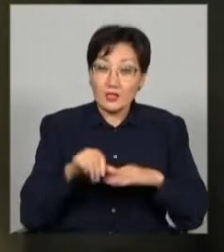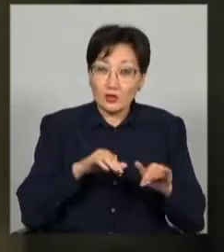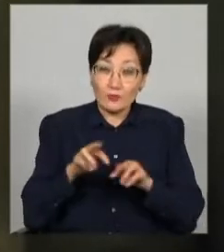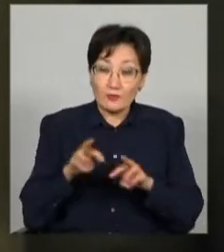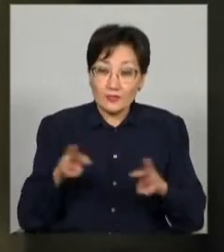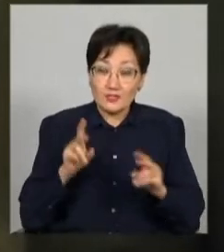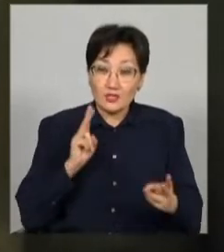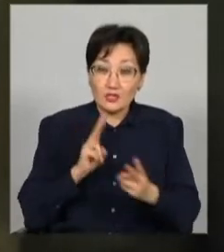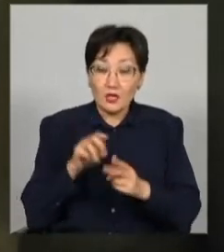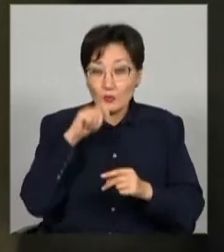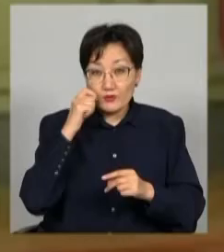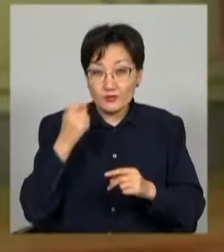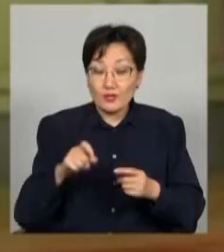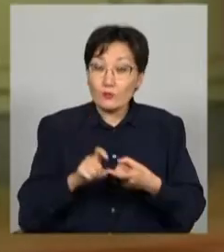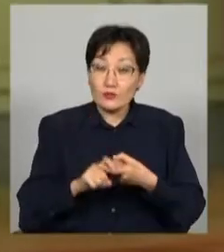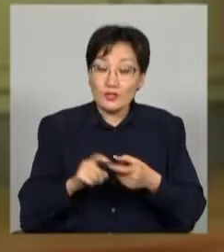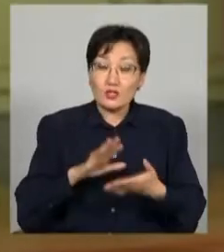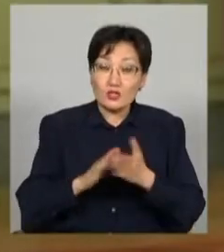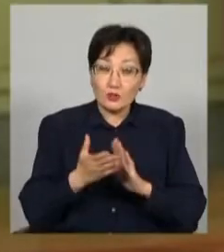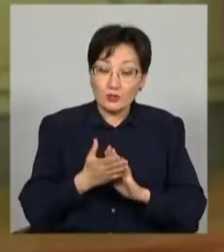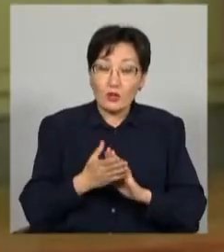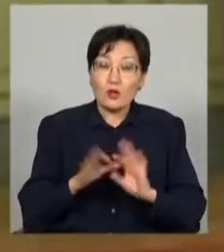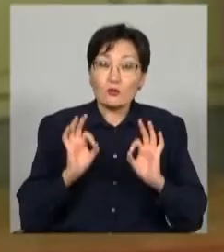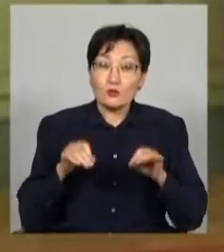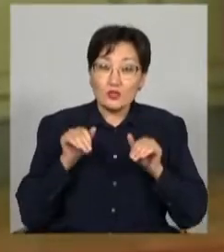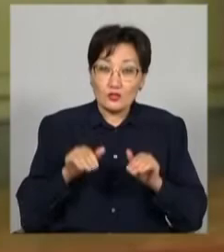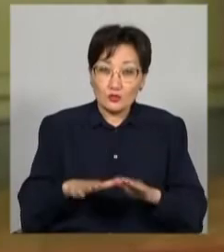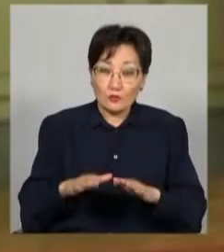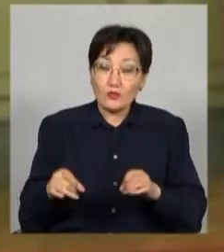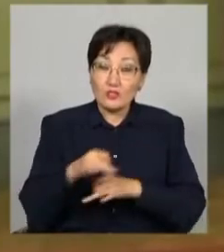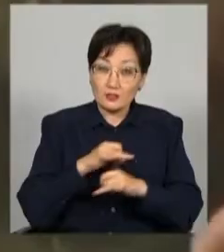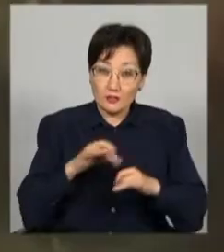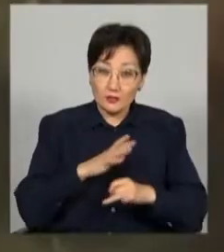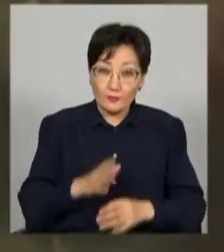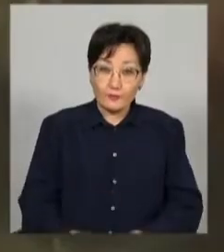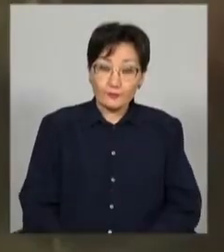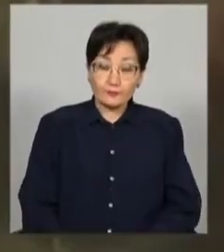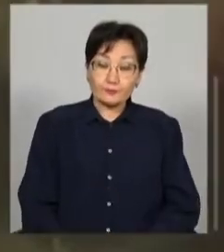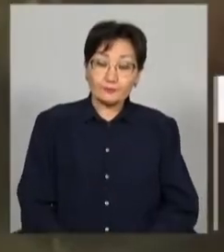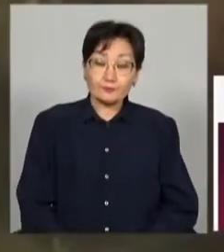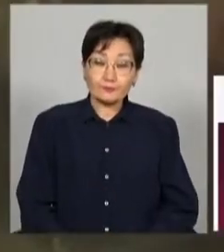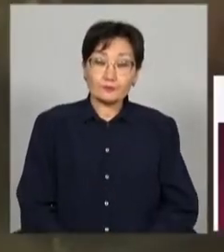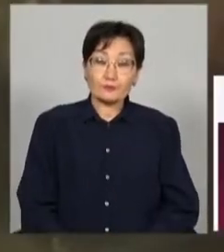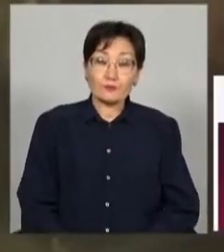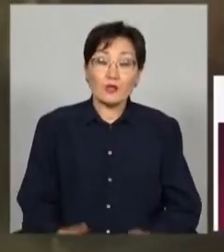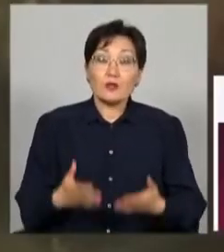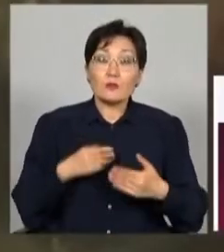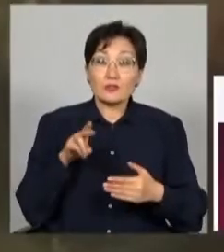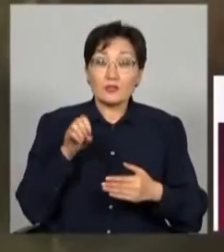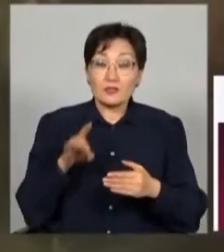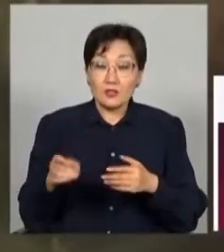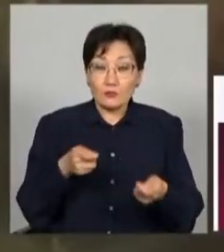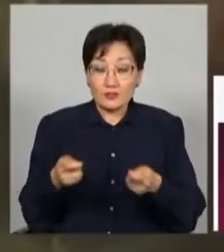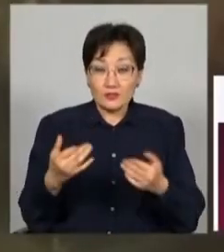министрлері кездесіп, Украина төңірегіндегі жағдайды оңтайлы шешу жолын талқылады. Мы ценим то внимание, которое... Біз Катар